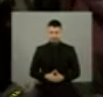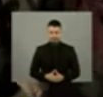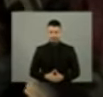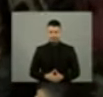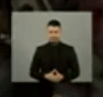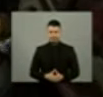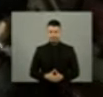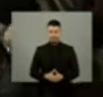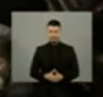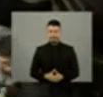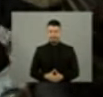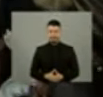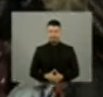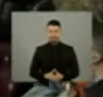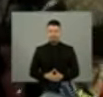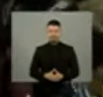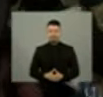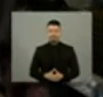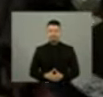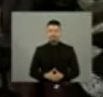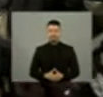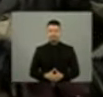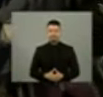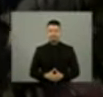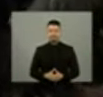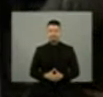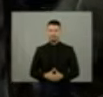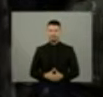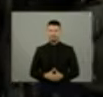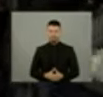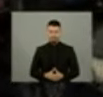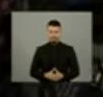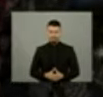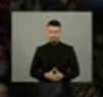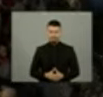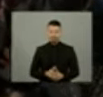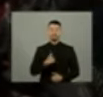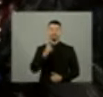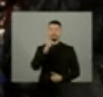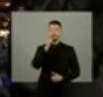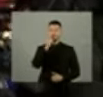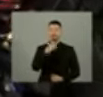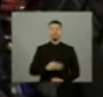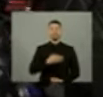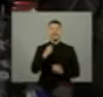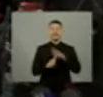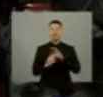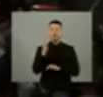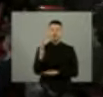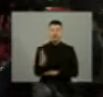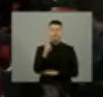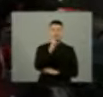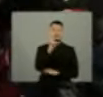αδιέξοδο ενός πολιτικού χώρου και όχι των προσώπων. Ναι. Λοιπόν, τώρα με την ευκαιρία είχαμε απόψε